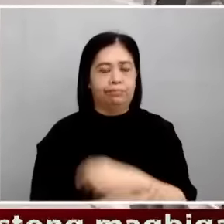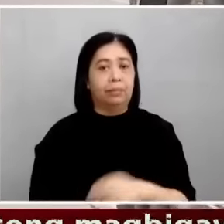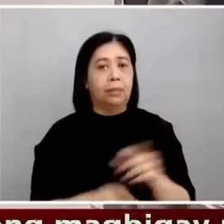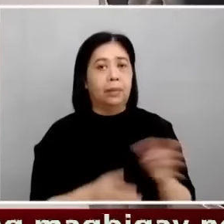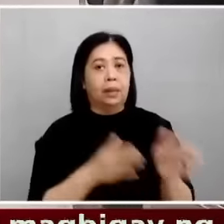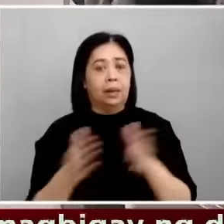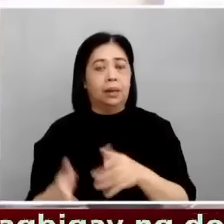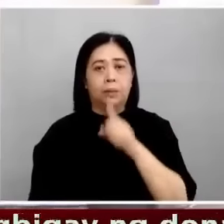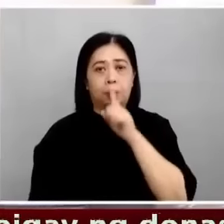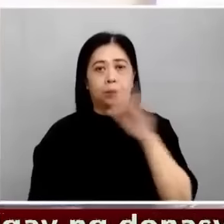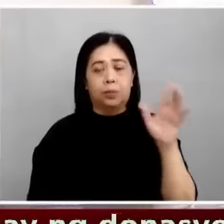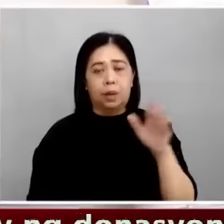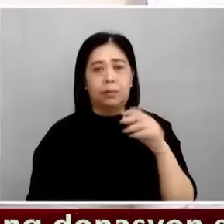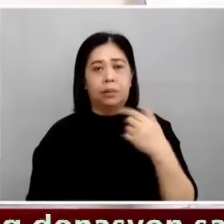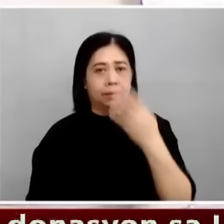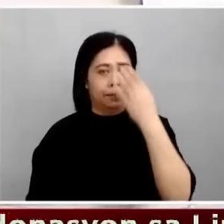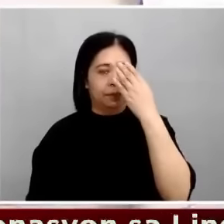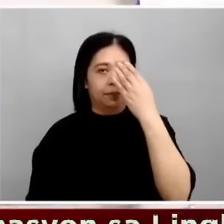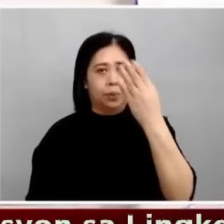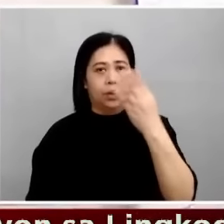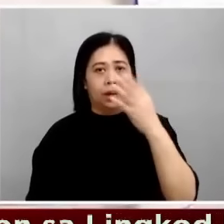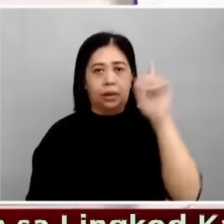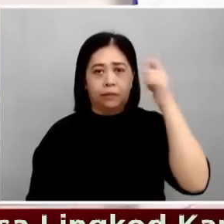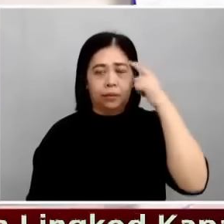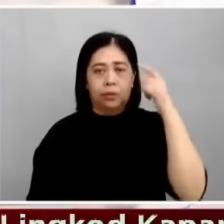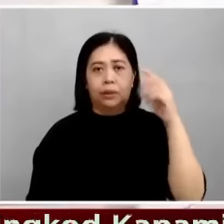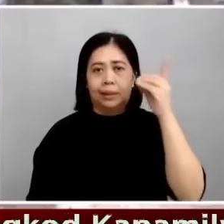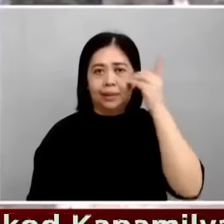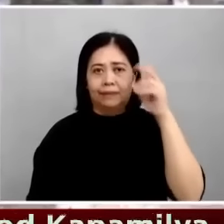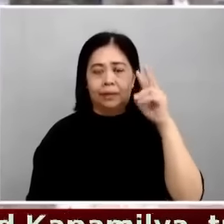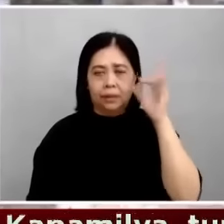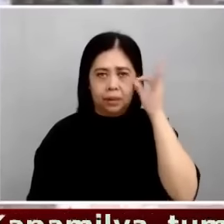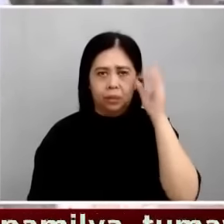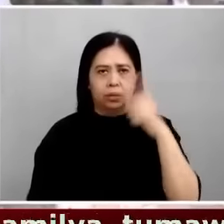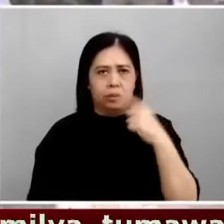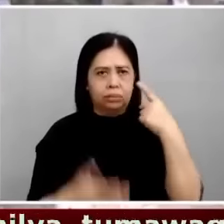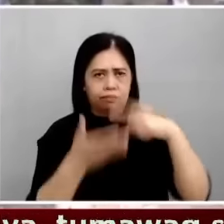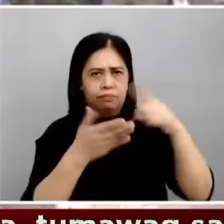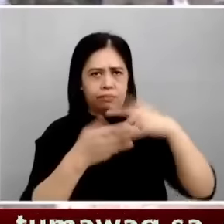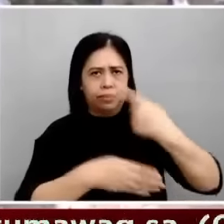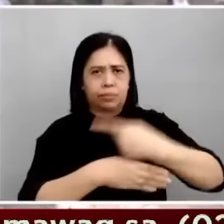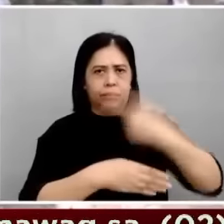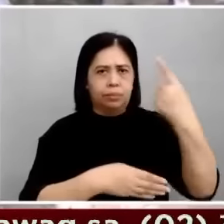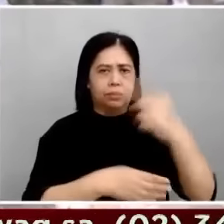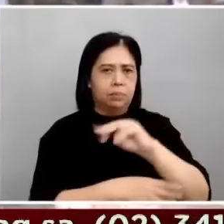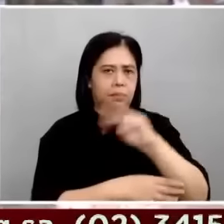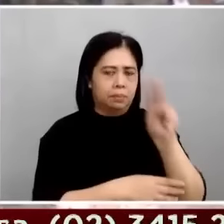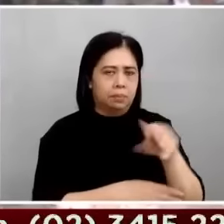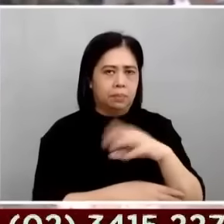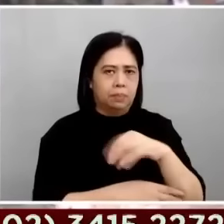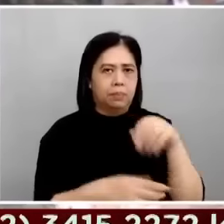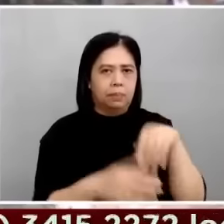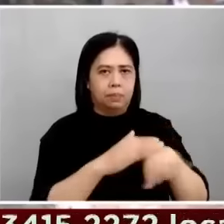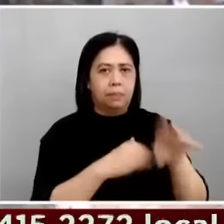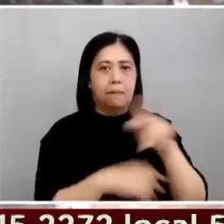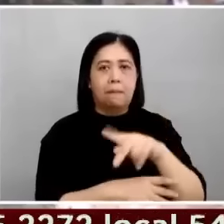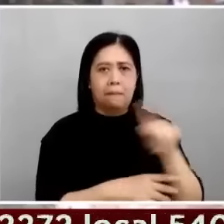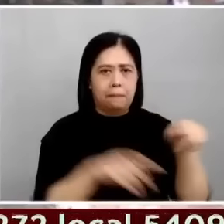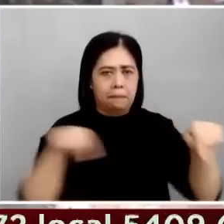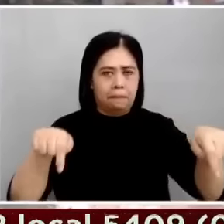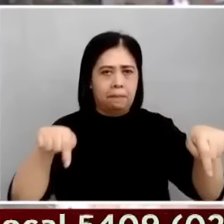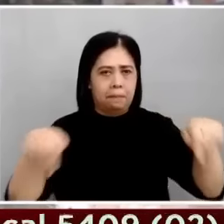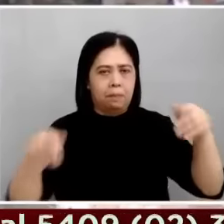Daniel Fernando na pinatindi pa nila ang pagpapatupad ng checkpoint sa mga border nito sa Metro Manila at maging sa Pampanga